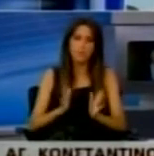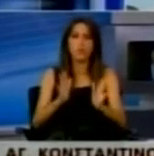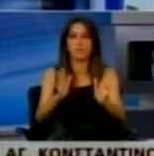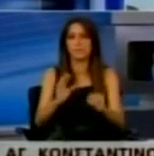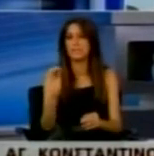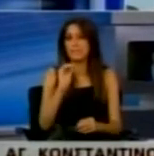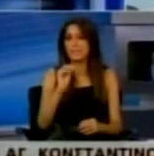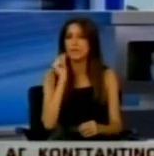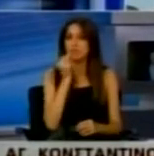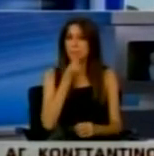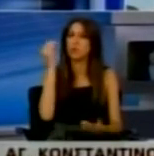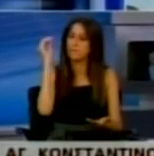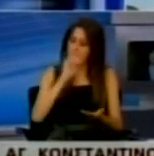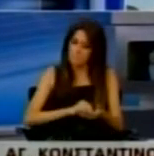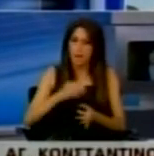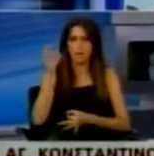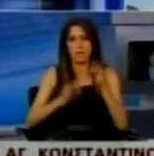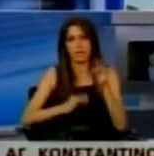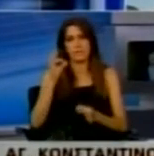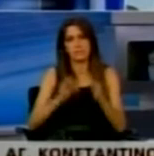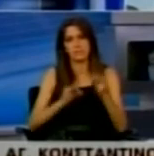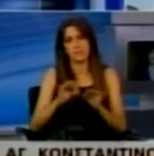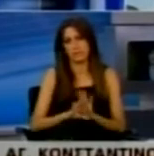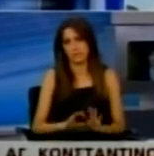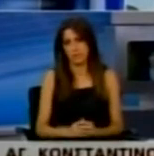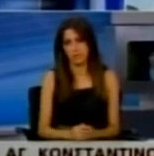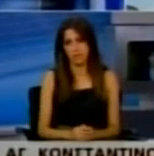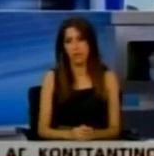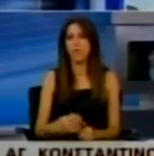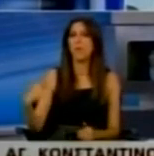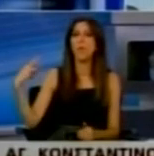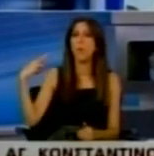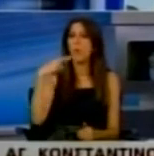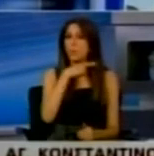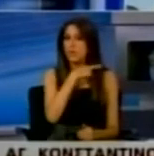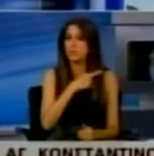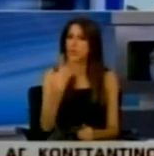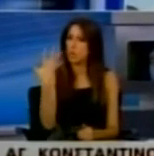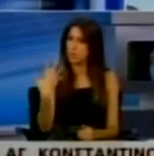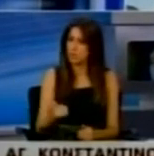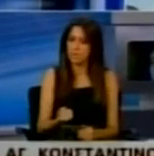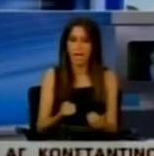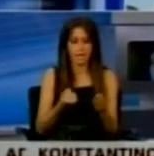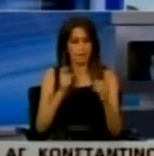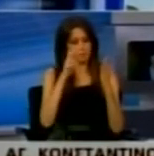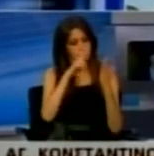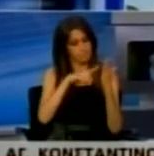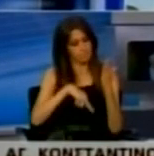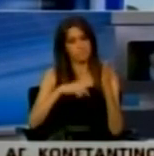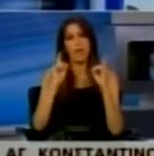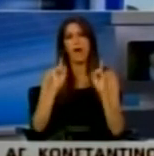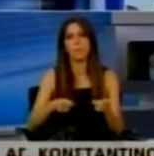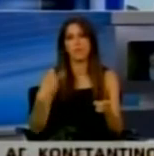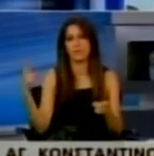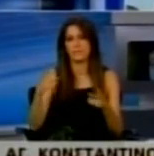απόγευμα. Ο κύριος Πρωθυπουργός έχει στα χέρια του την απόφαση του Συμβουλίου της Επικρατείας. Αυτή η